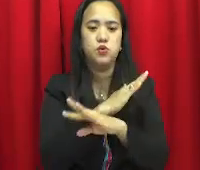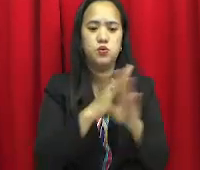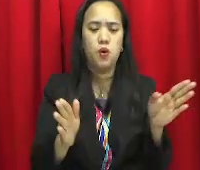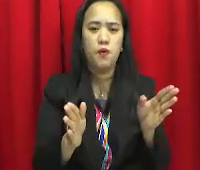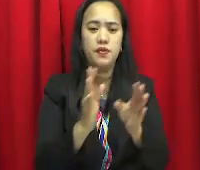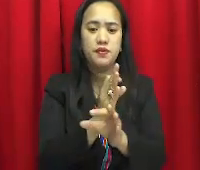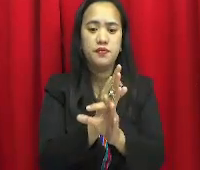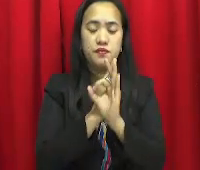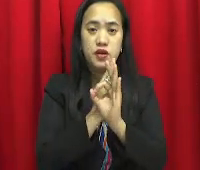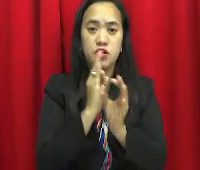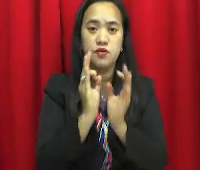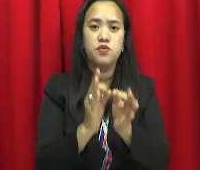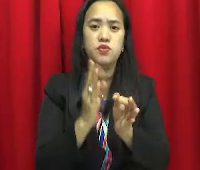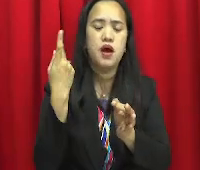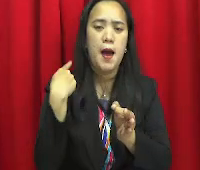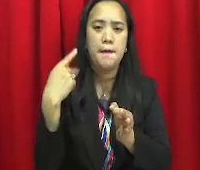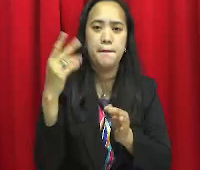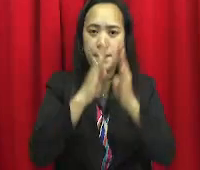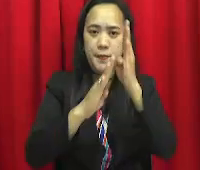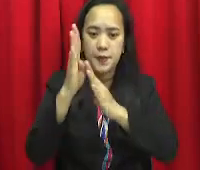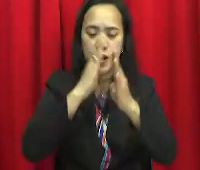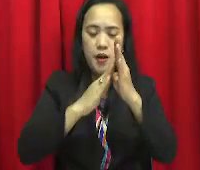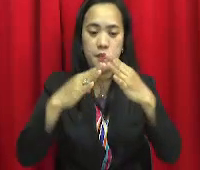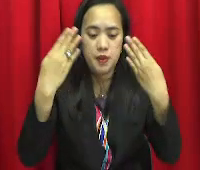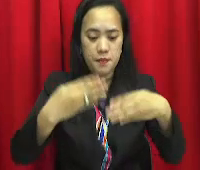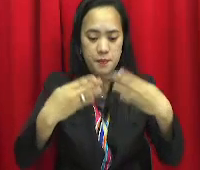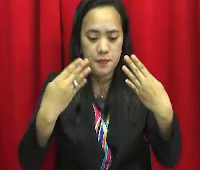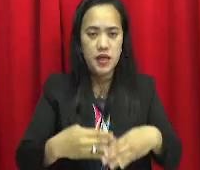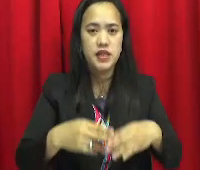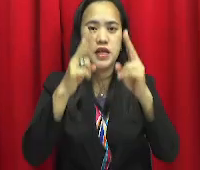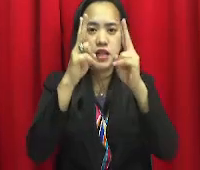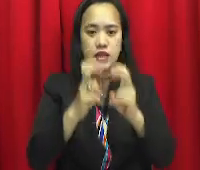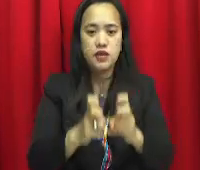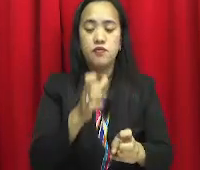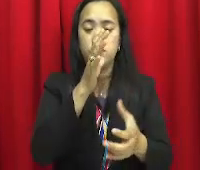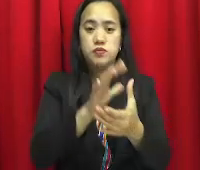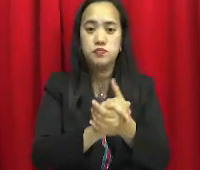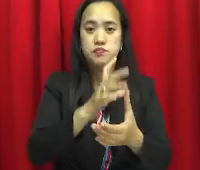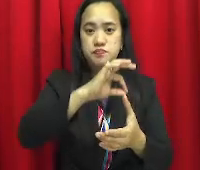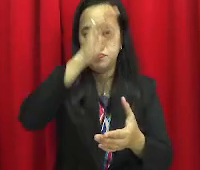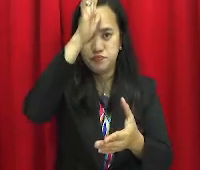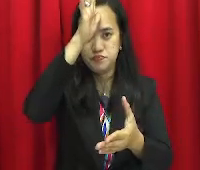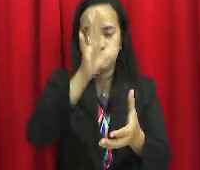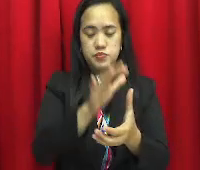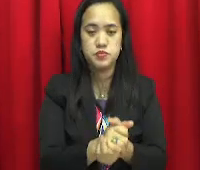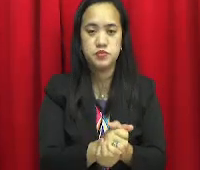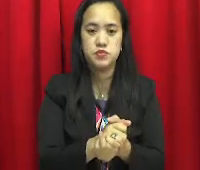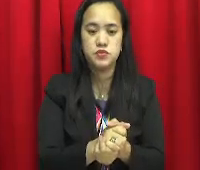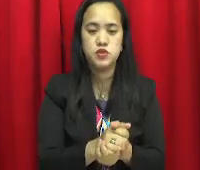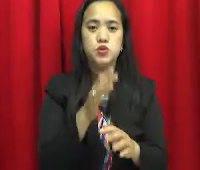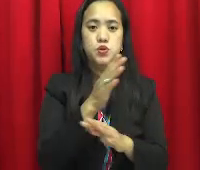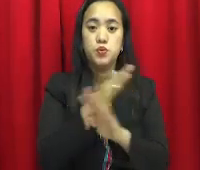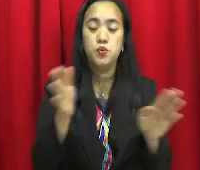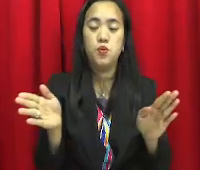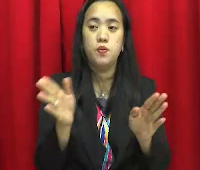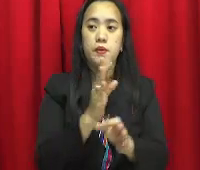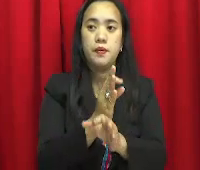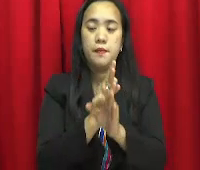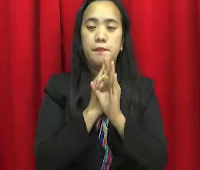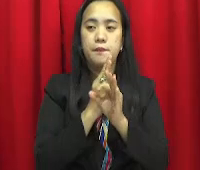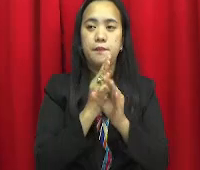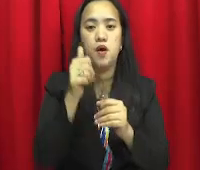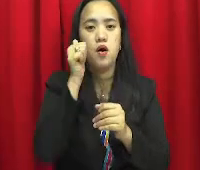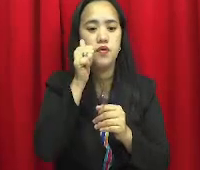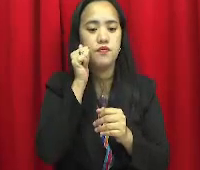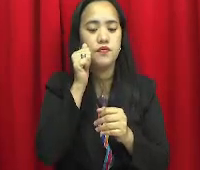sa problema, sa battle na ganun. Mga babae, mga lalaki, mag-asawa. Oh, hindi dapat katakutan yun eh. If